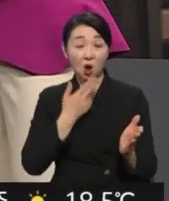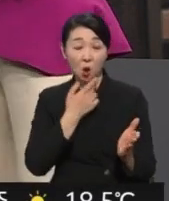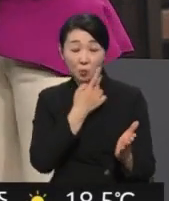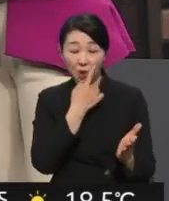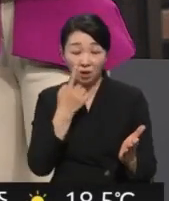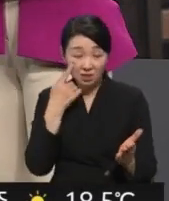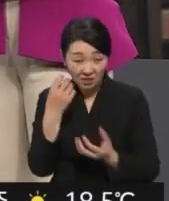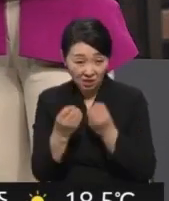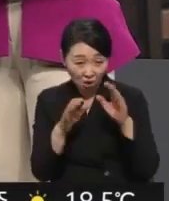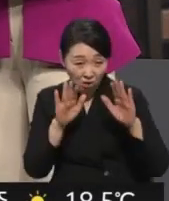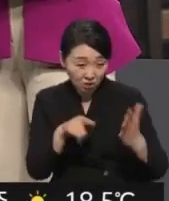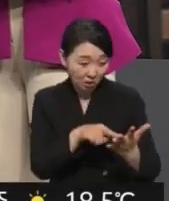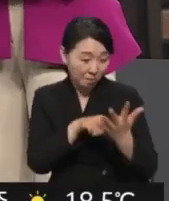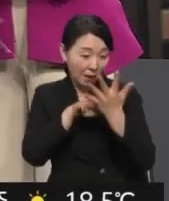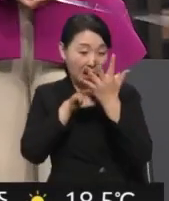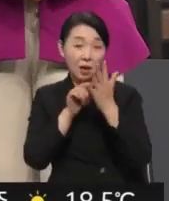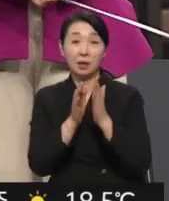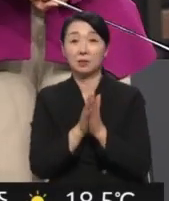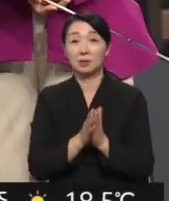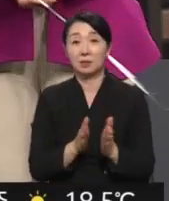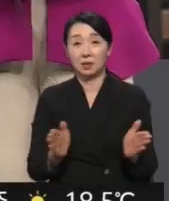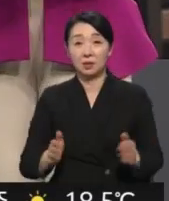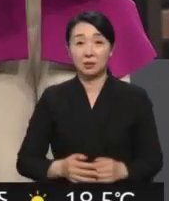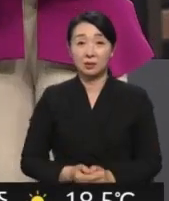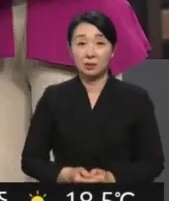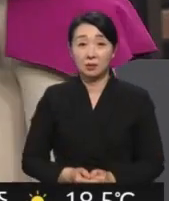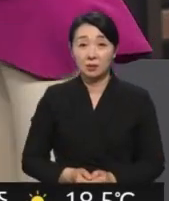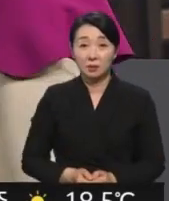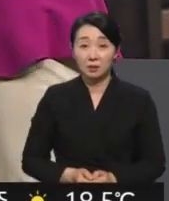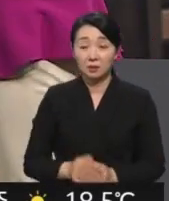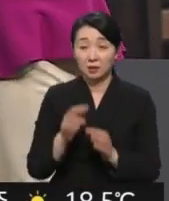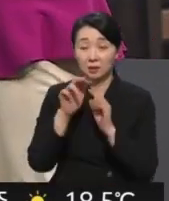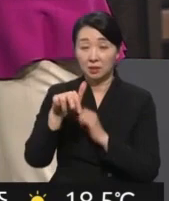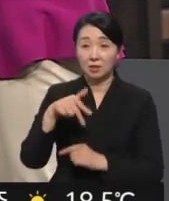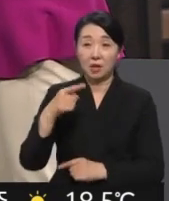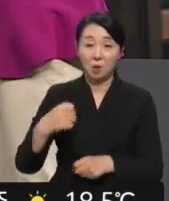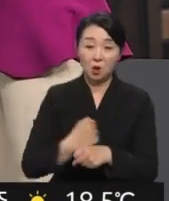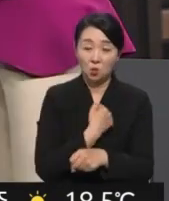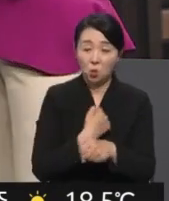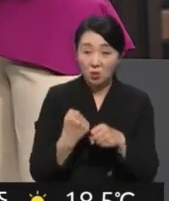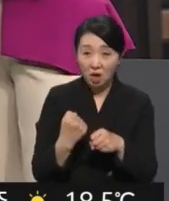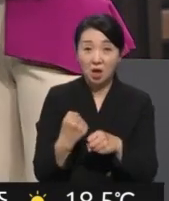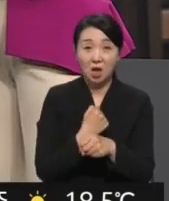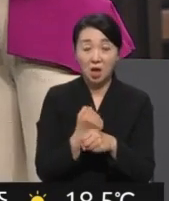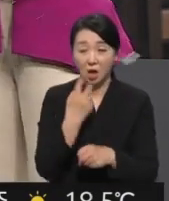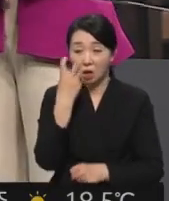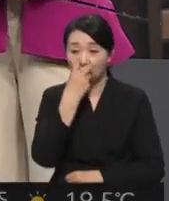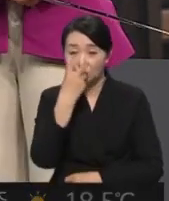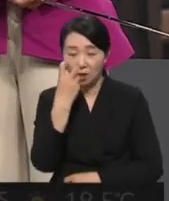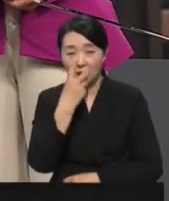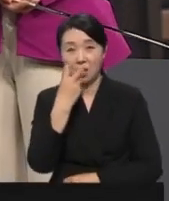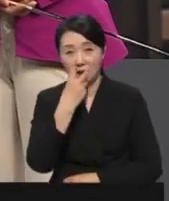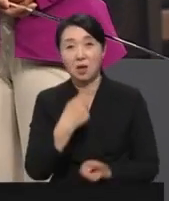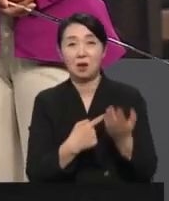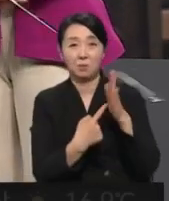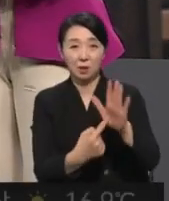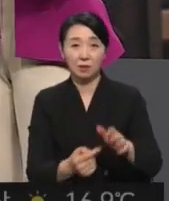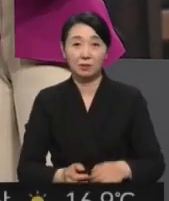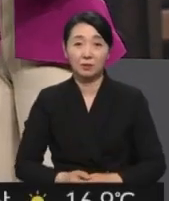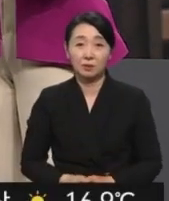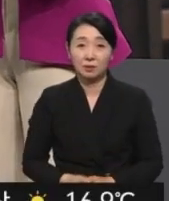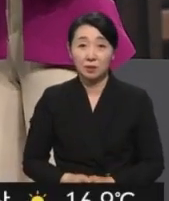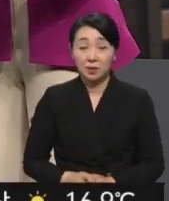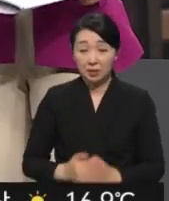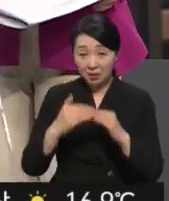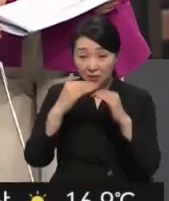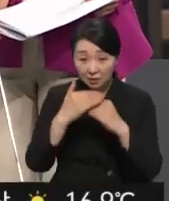증언이 나타나기 시작했다라고 썼습니다. 이재명 조작 수사라고 이 프레임을 꺼내들기도 했는데요. 해당